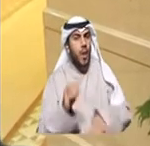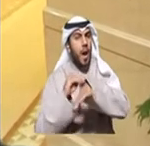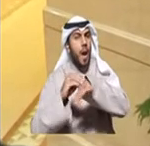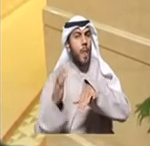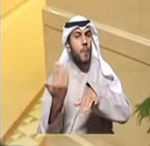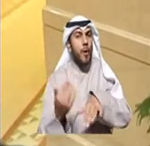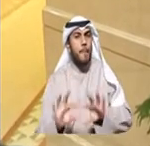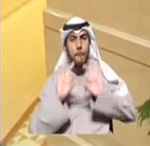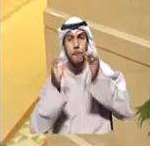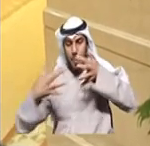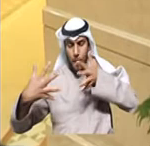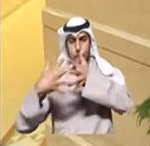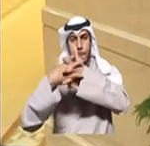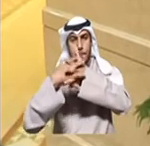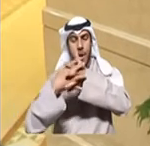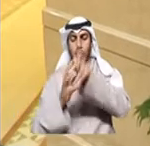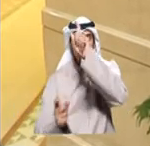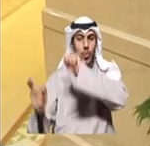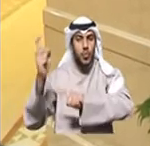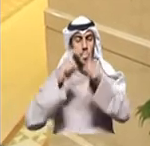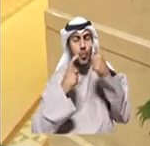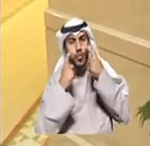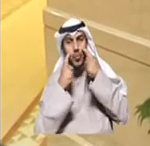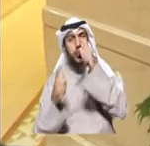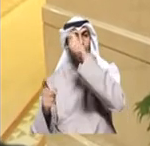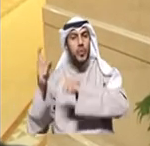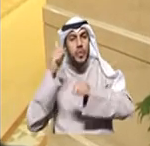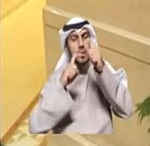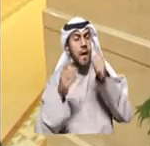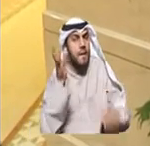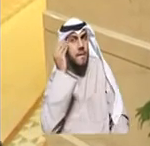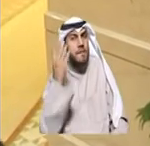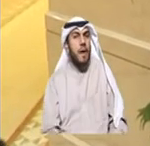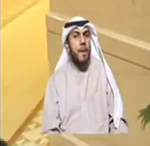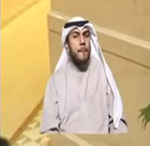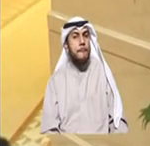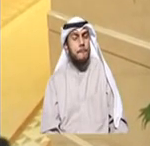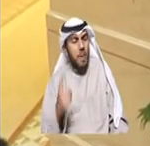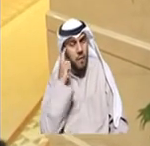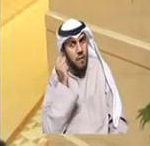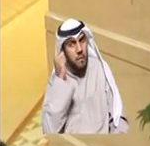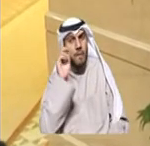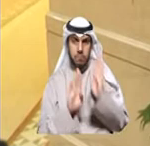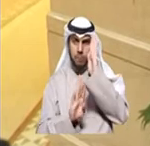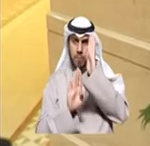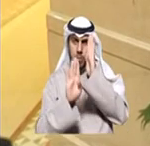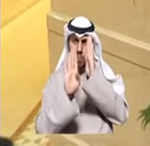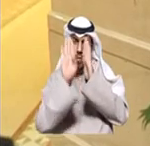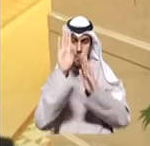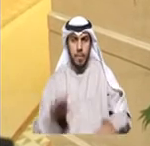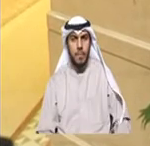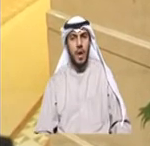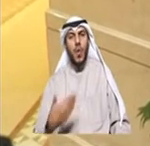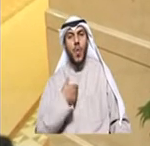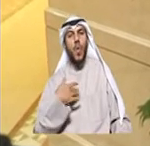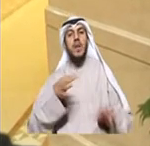يعني آراء فيما يسمى بالوثيقة الاقتصادية. قدمنا احنا في جمعية المهندسين